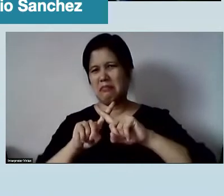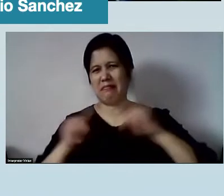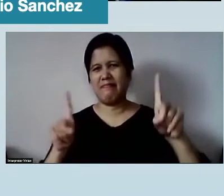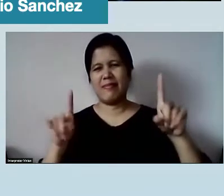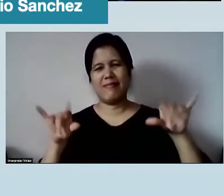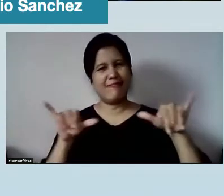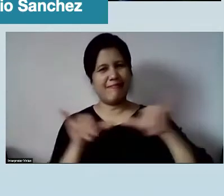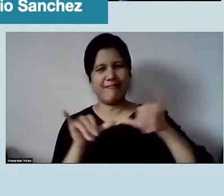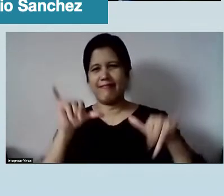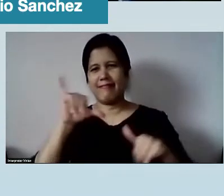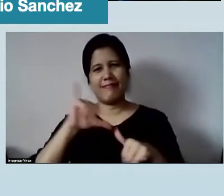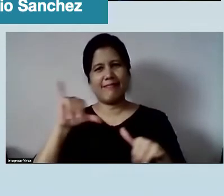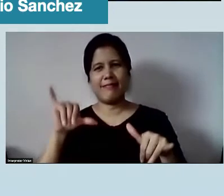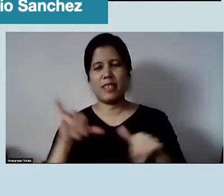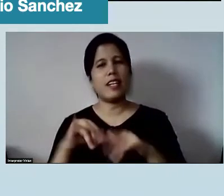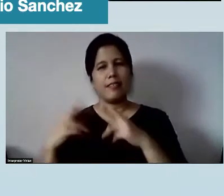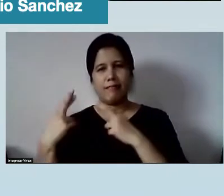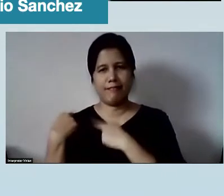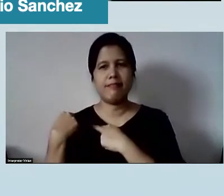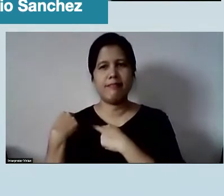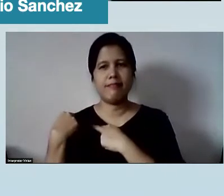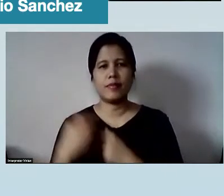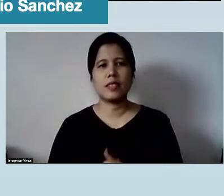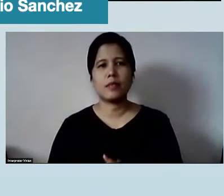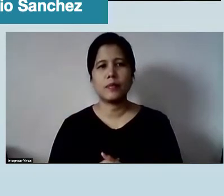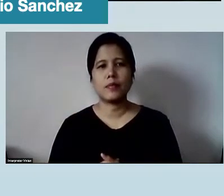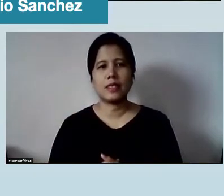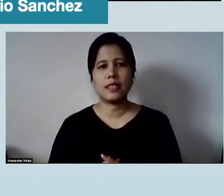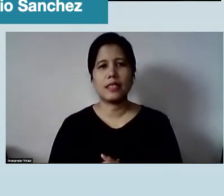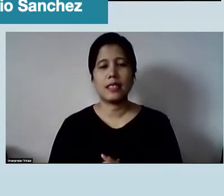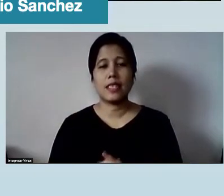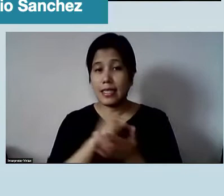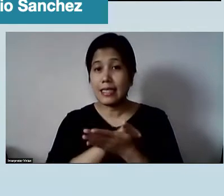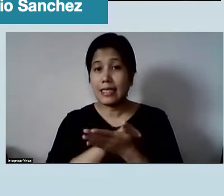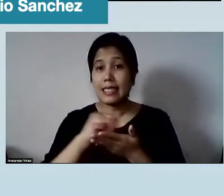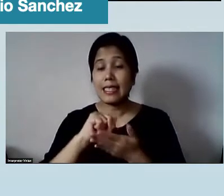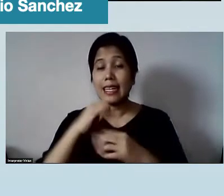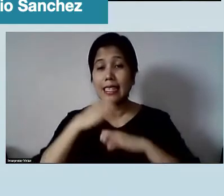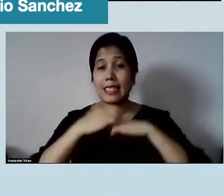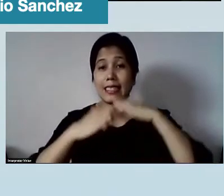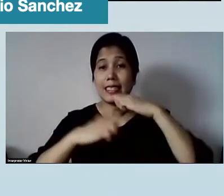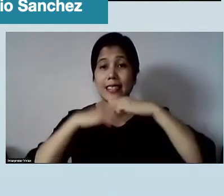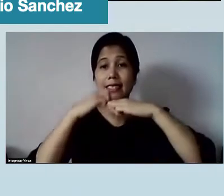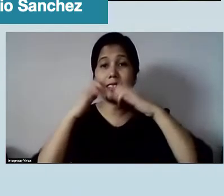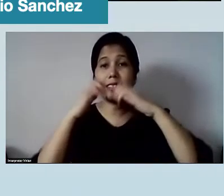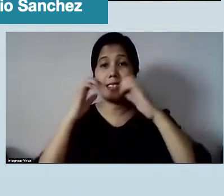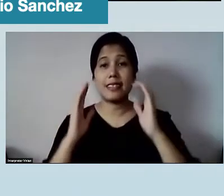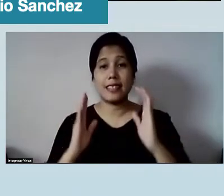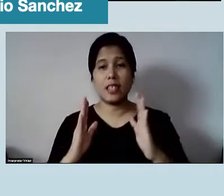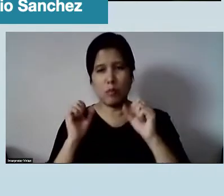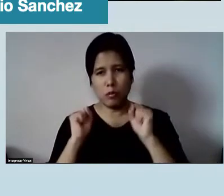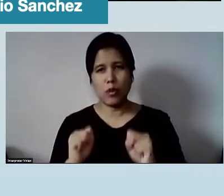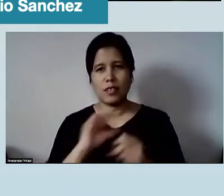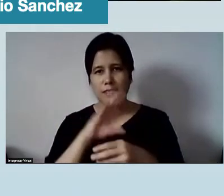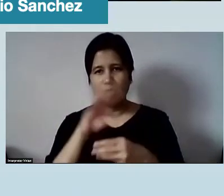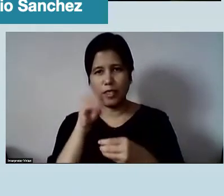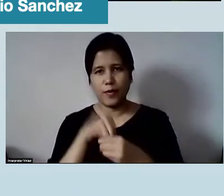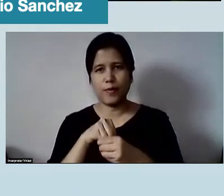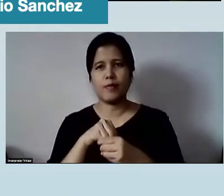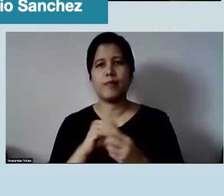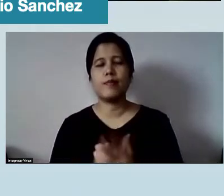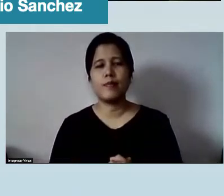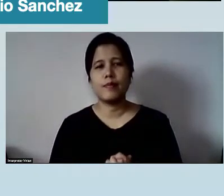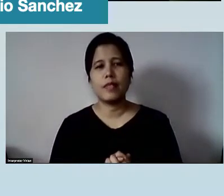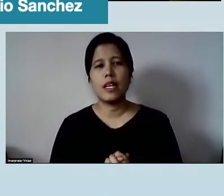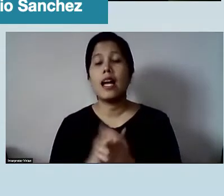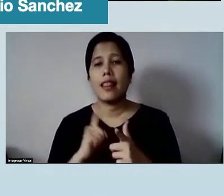So, liable ka dun. Yung sanitary engineer, pwede rin yung masangkot dyan kung na-involve siya dun, no?